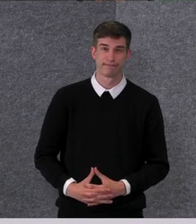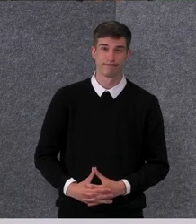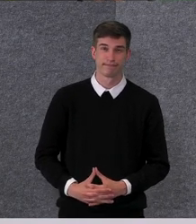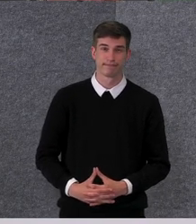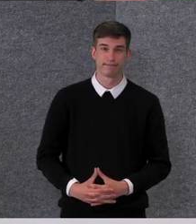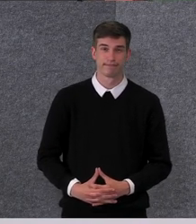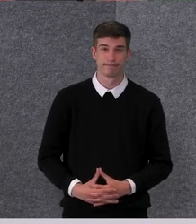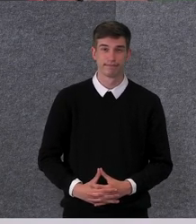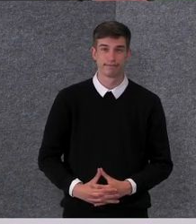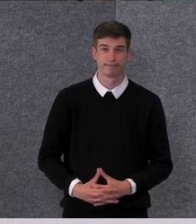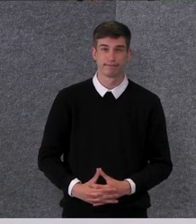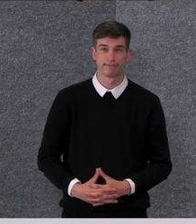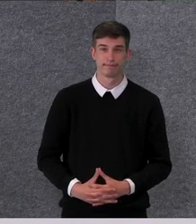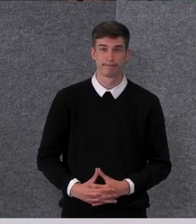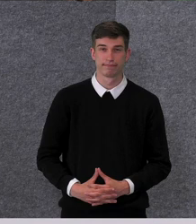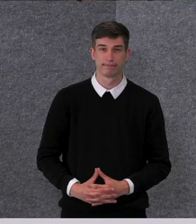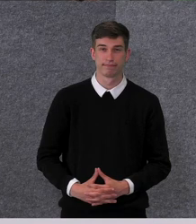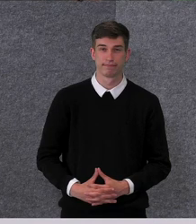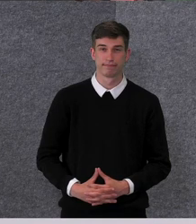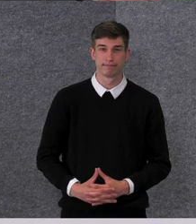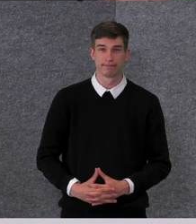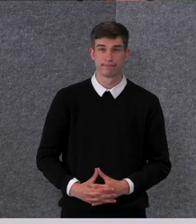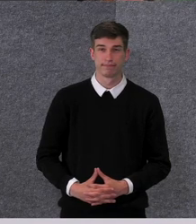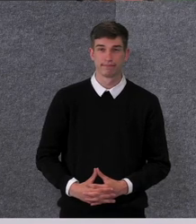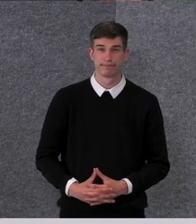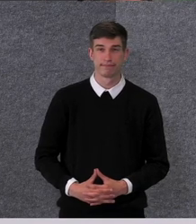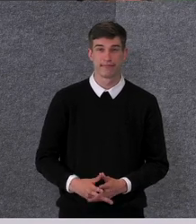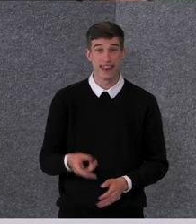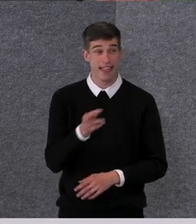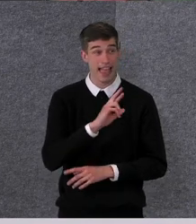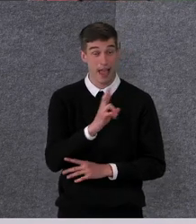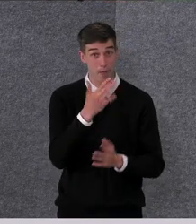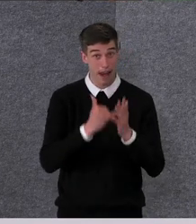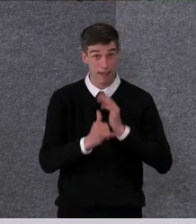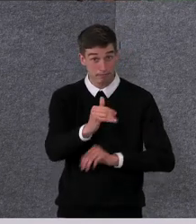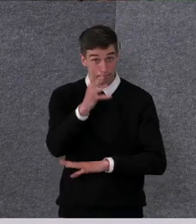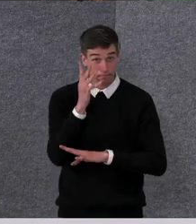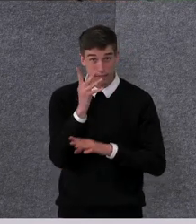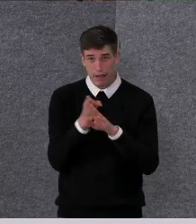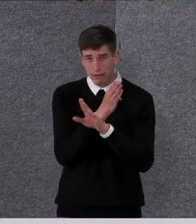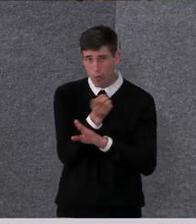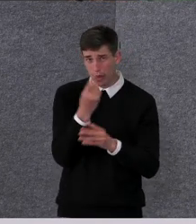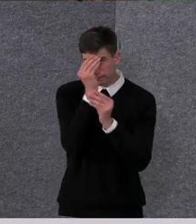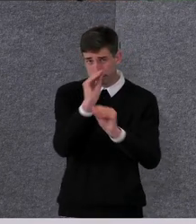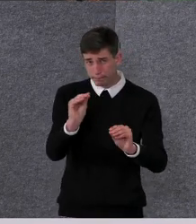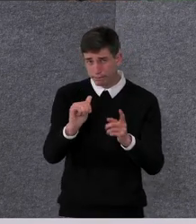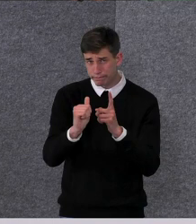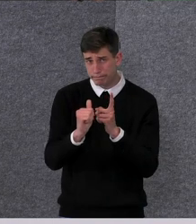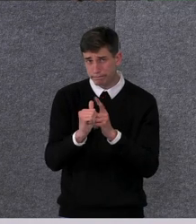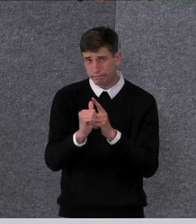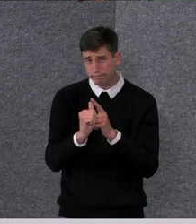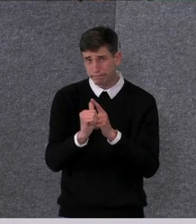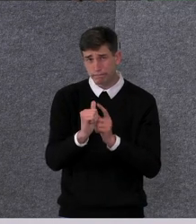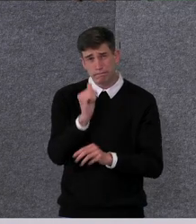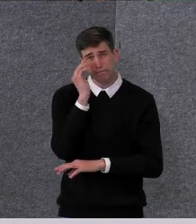Und bevor ich jetzt das Wort an unseren Rausschmeißer Raul übergebe, wollte ich euch eine Sache doch nicht vorenthalten. Ich hatte mir